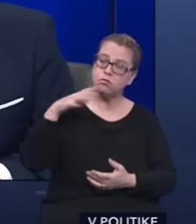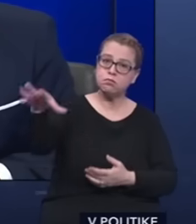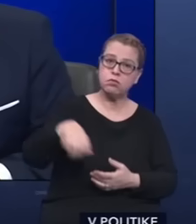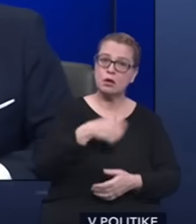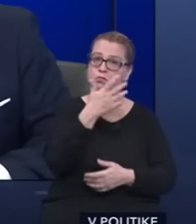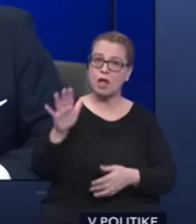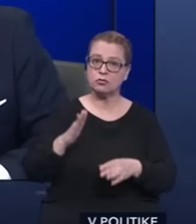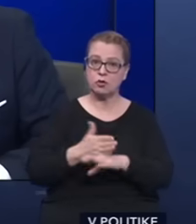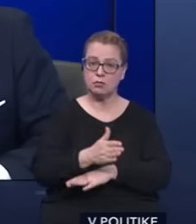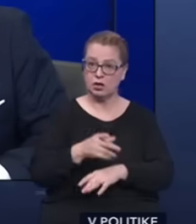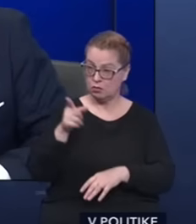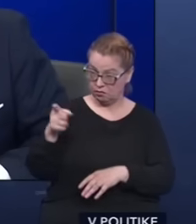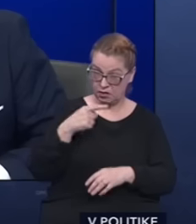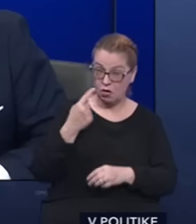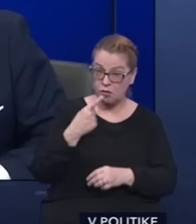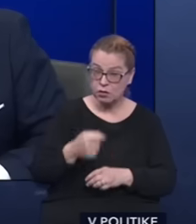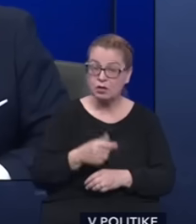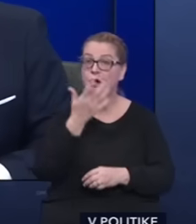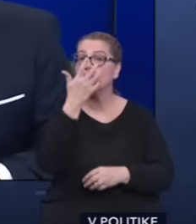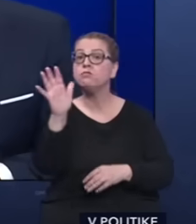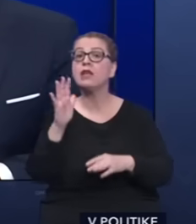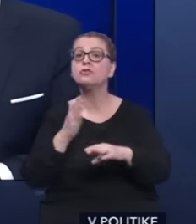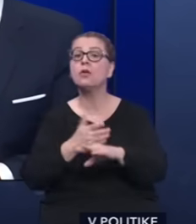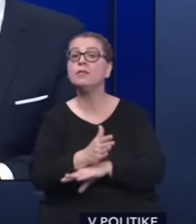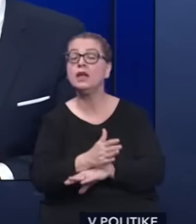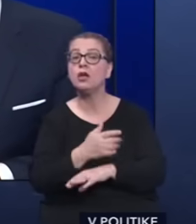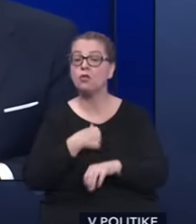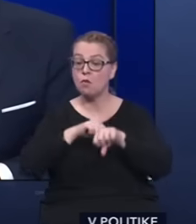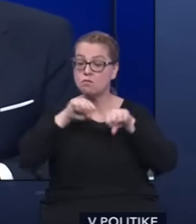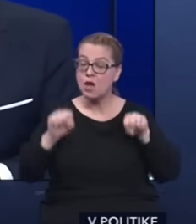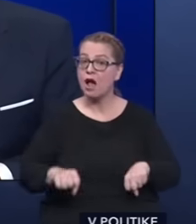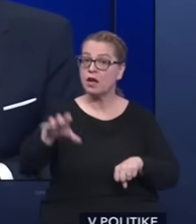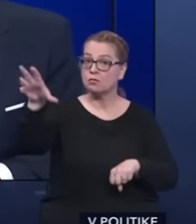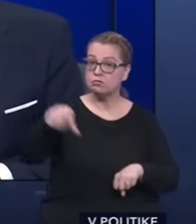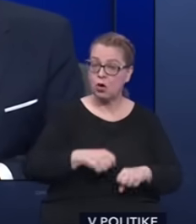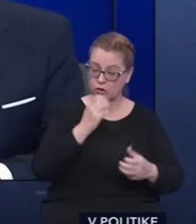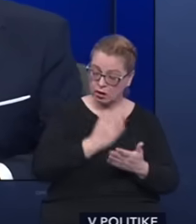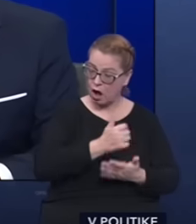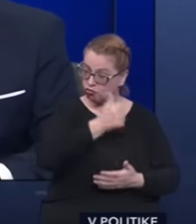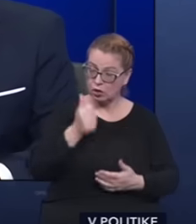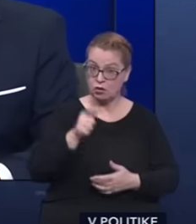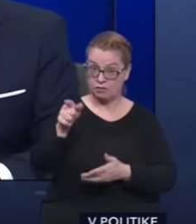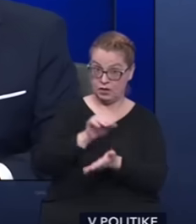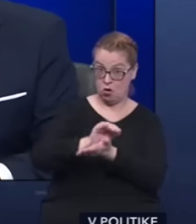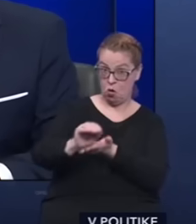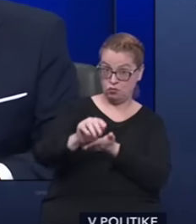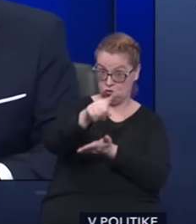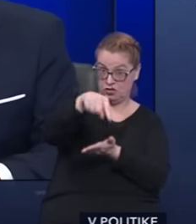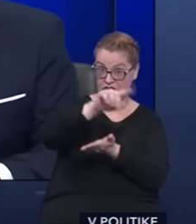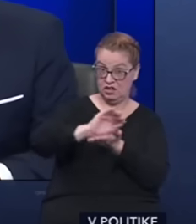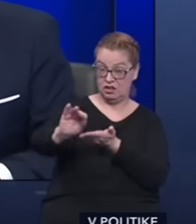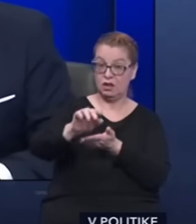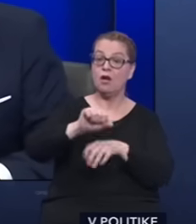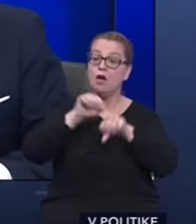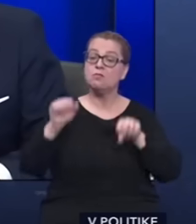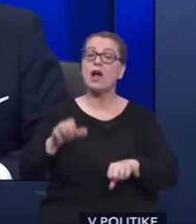miliónov, vy tu hovoríte o nejakých miliónoch. Za 500 miliónov, ktoré sme mohli bankám brať každý rok, ktoré vy ste im odpustili, mali minimálne